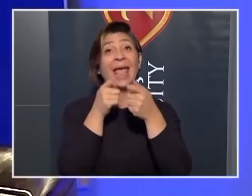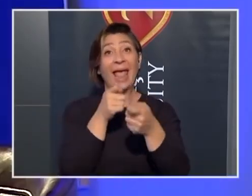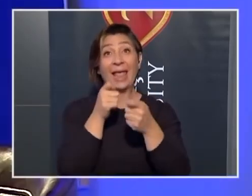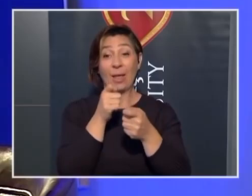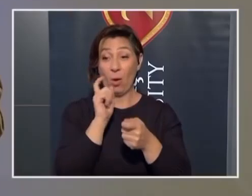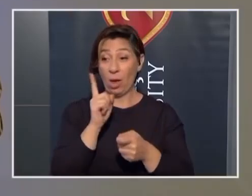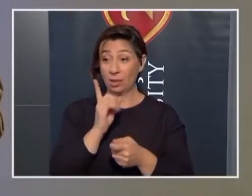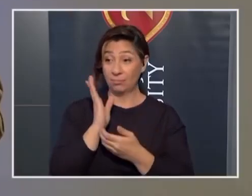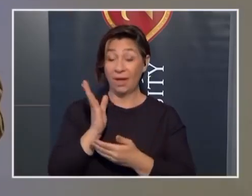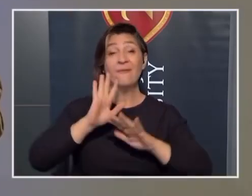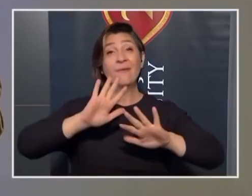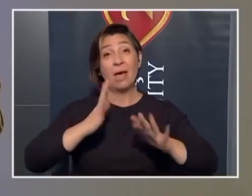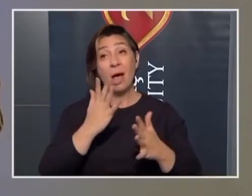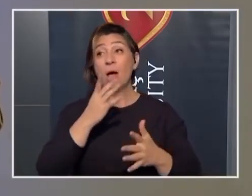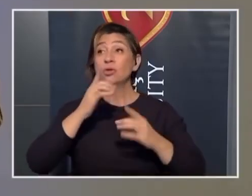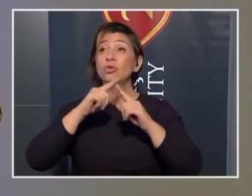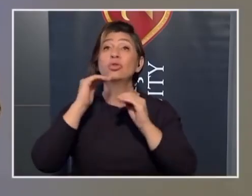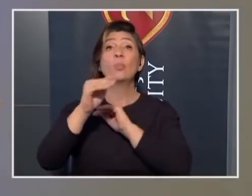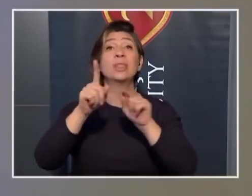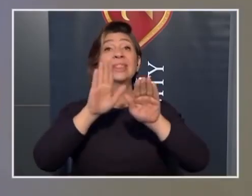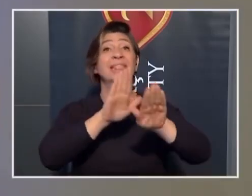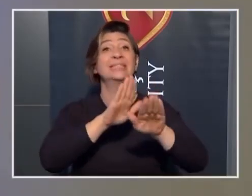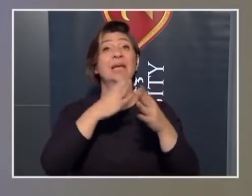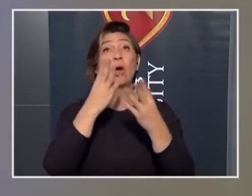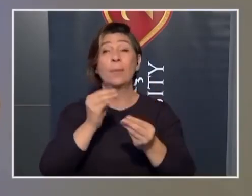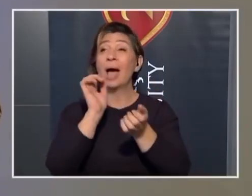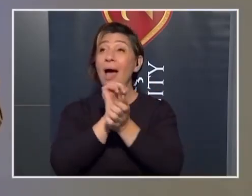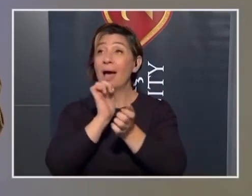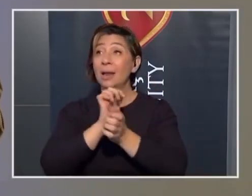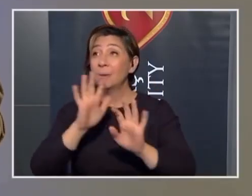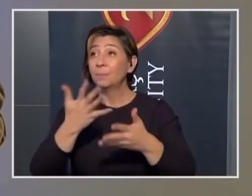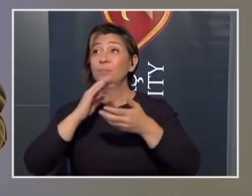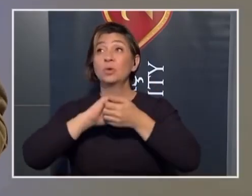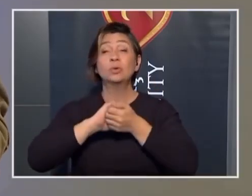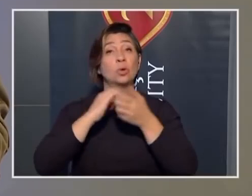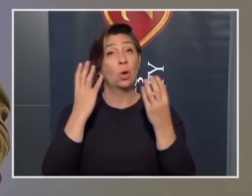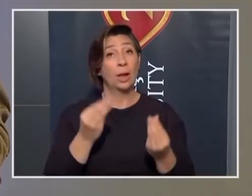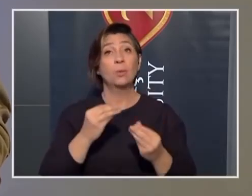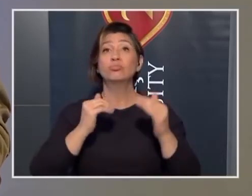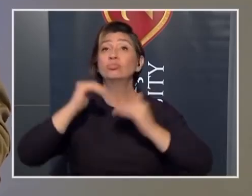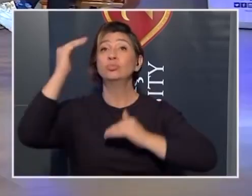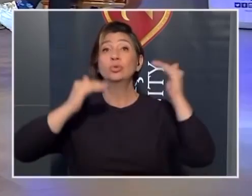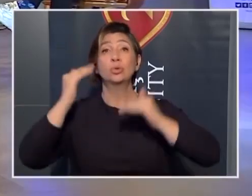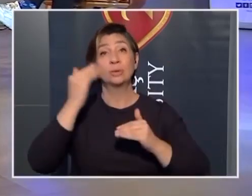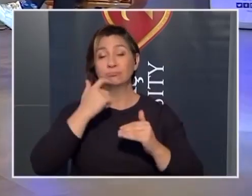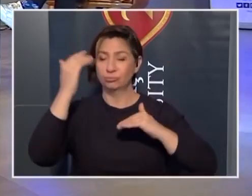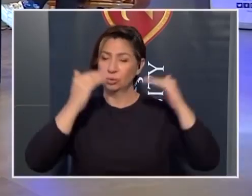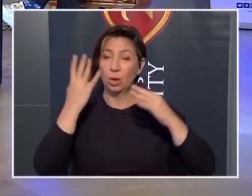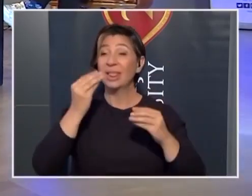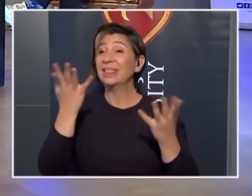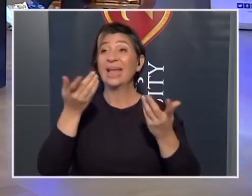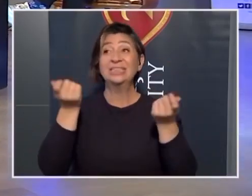eğitimciler ya da toplumda onlara destek olması gereken aile ya da dost olarak, büyükler olarak aslında ne